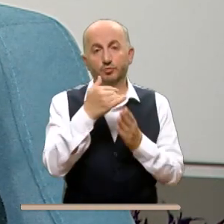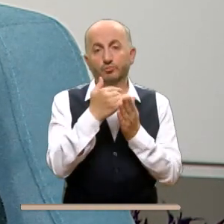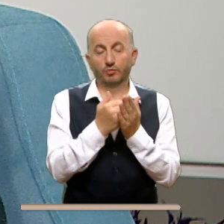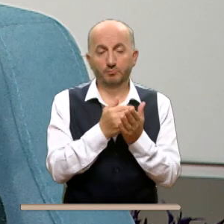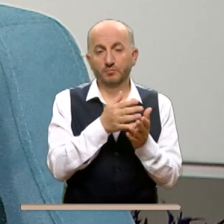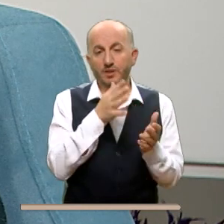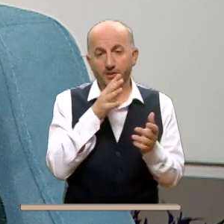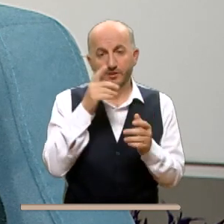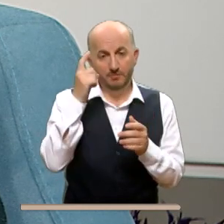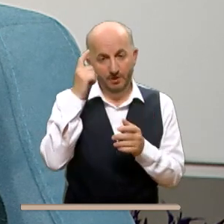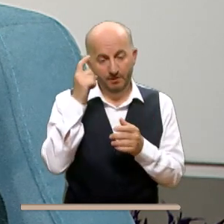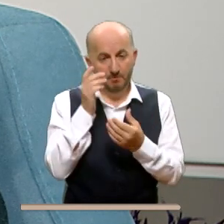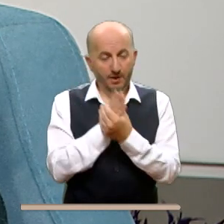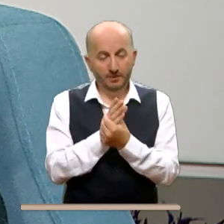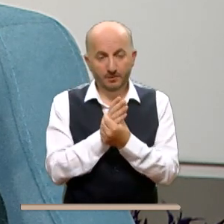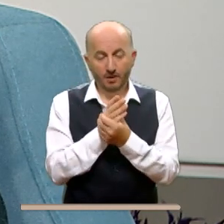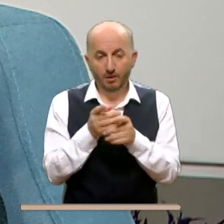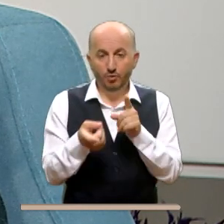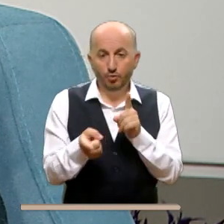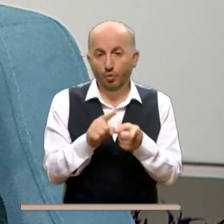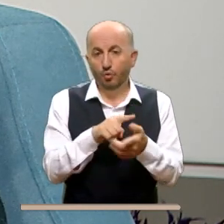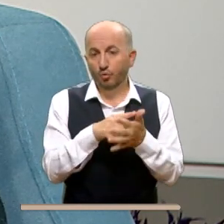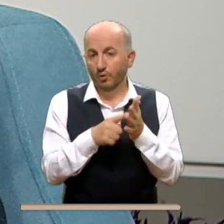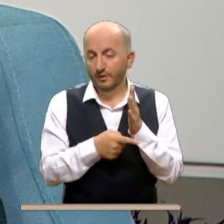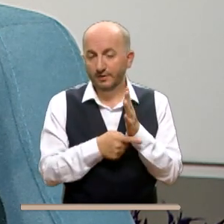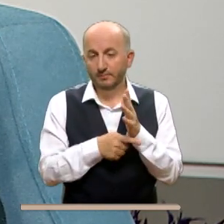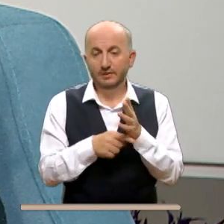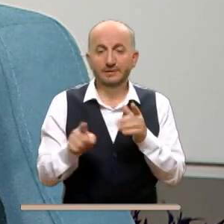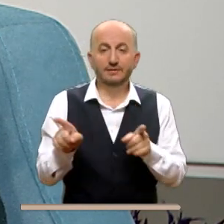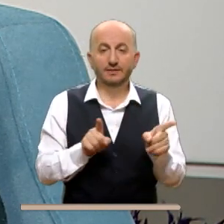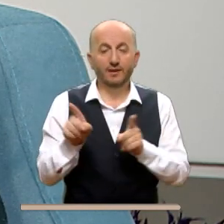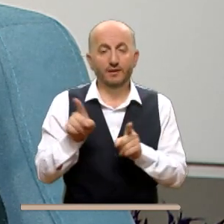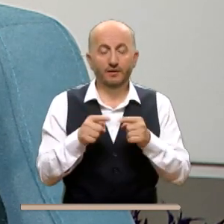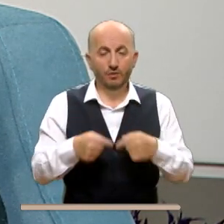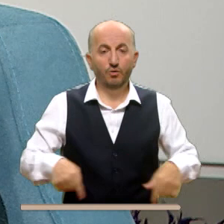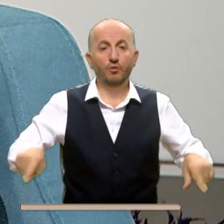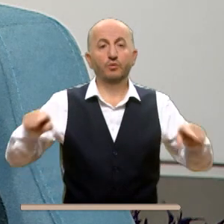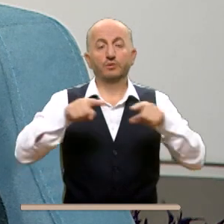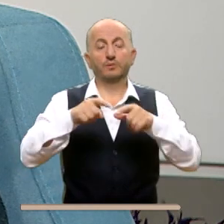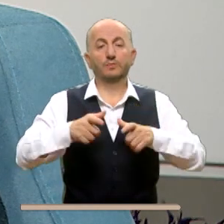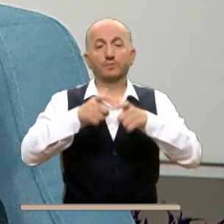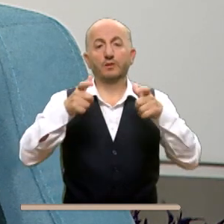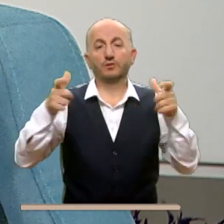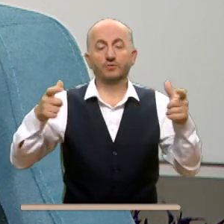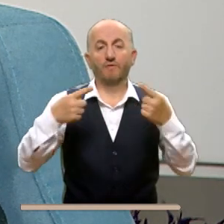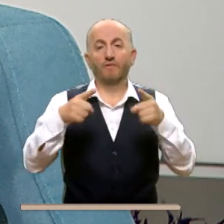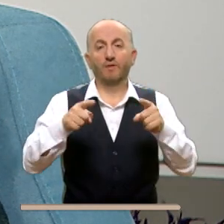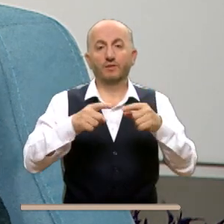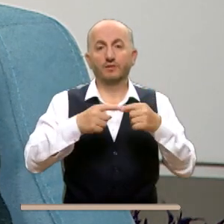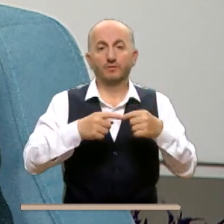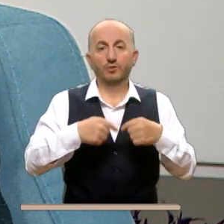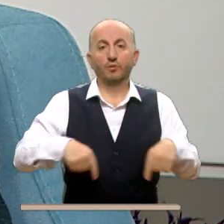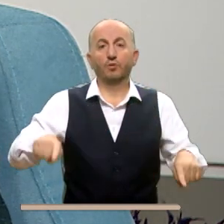bilgi belge yönetimi programıyla dijital ortamda, elektronik ortamda artık gelişmiş ve farklı bir ortama kavuşmuş